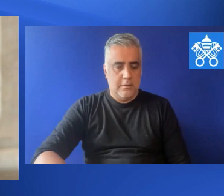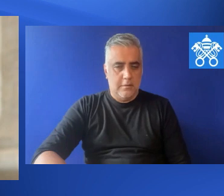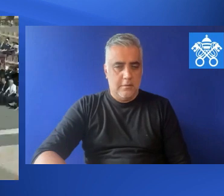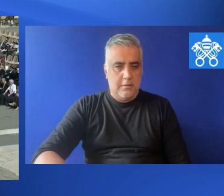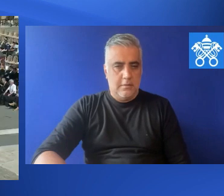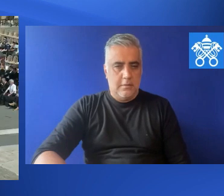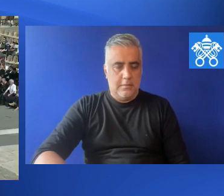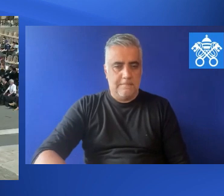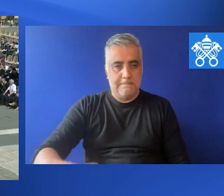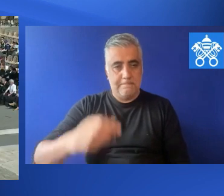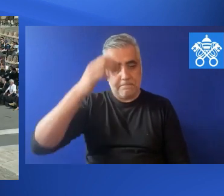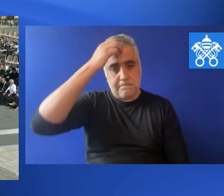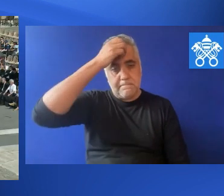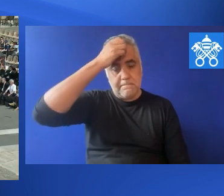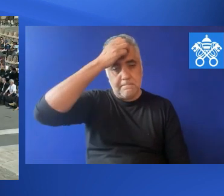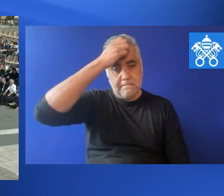Danke.